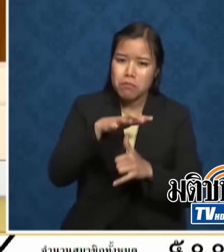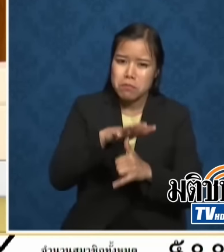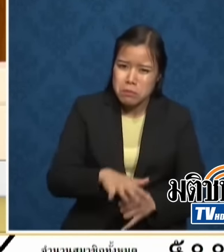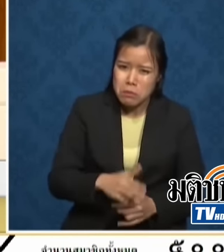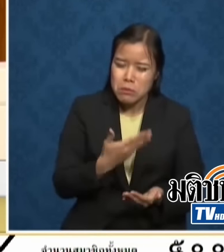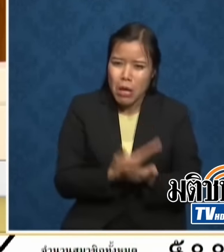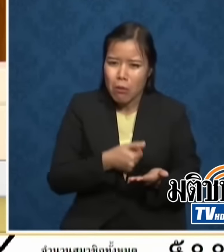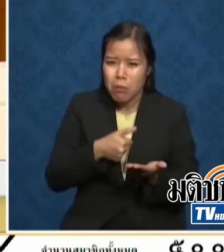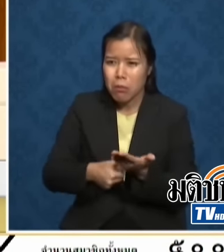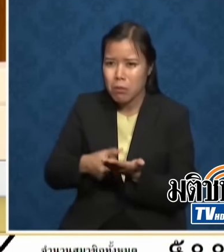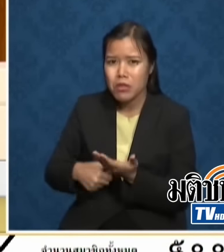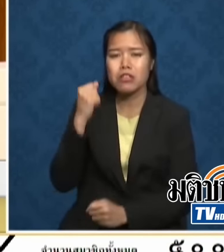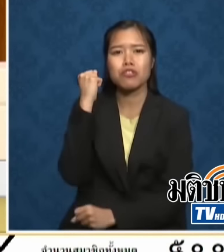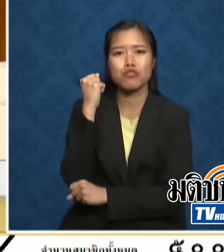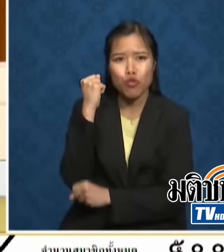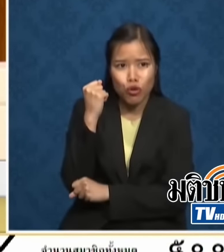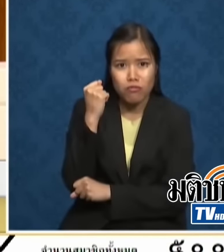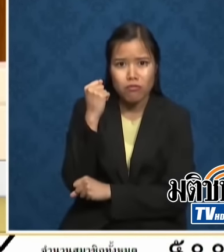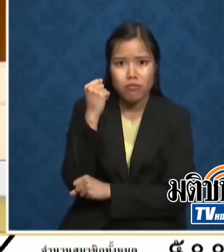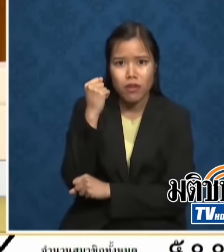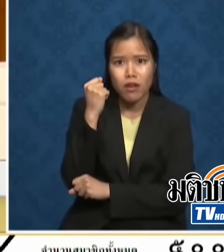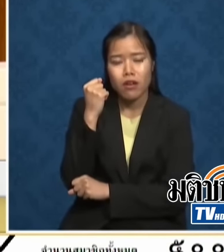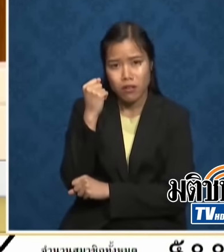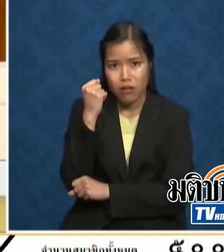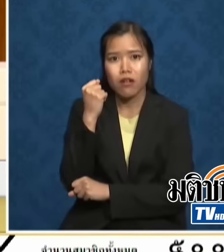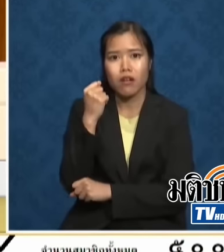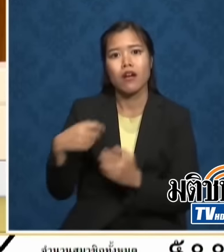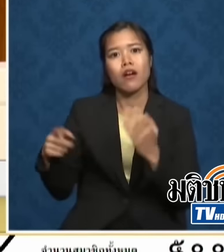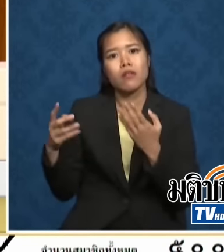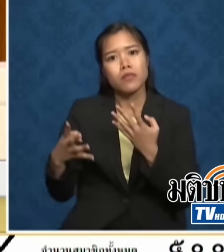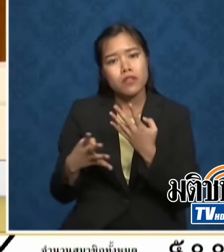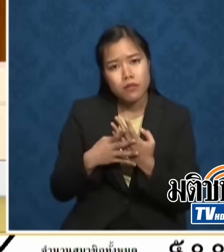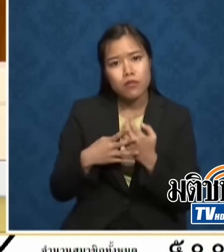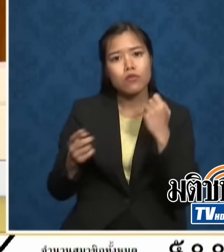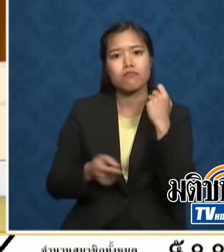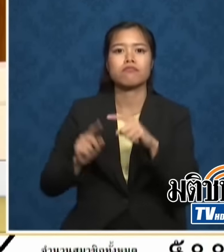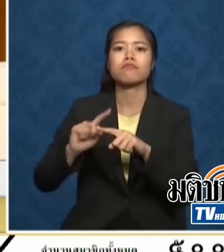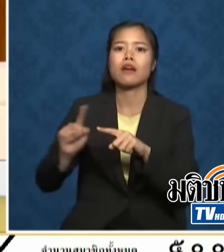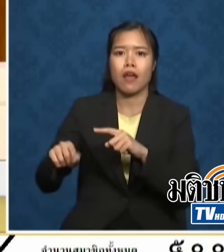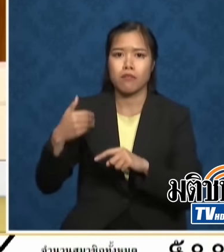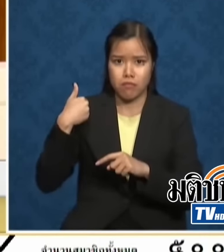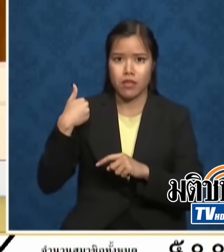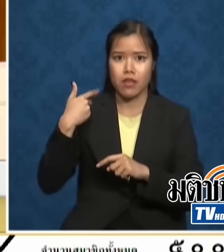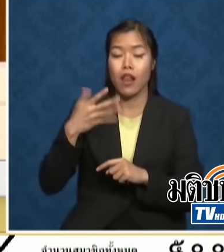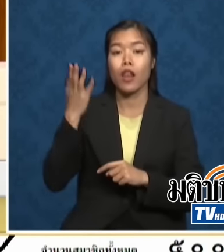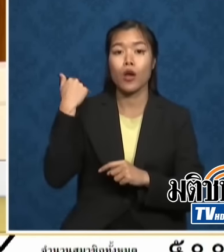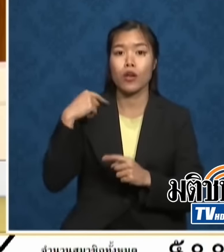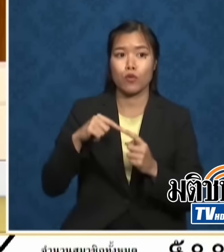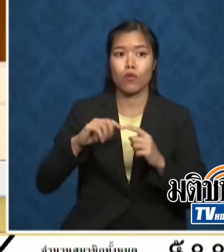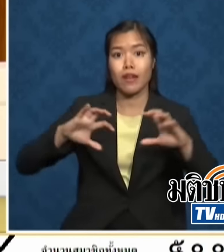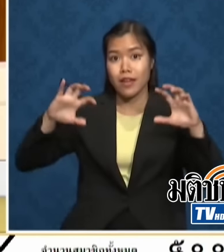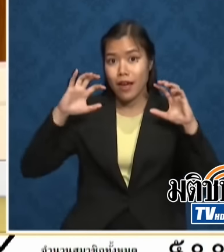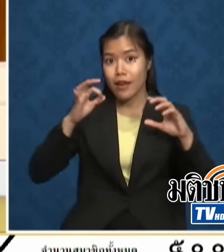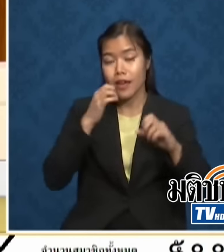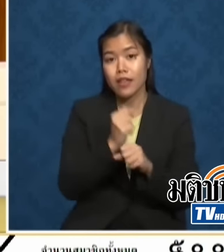สินมีคดีความติดตัวเยอะแยะผมเดินทางไปตัวราชการหลายจังหวัดผมต้องขอบคุณ